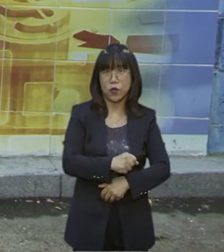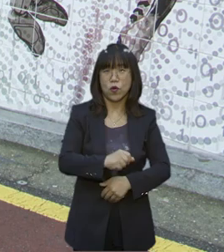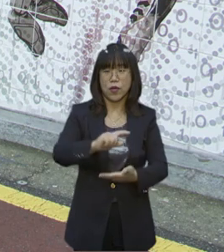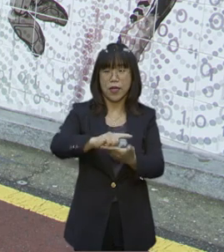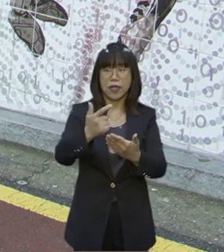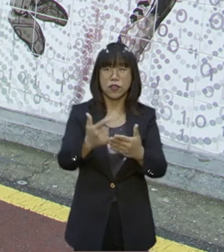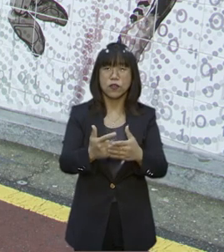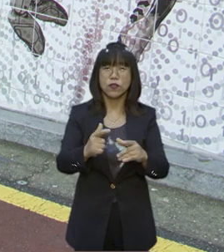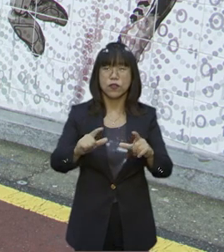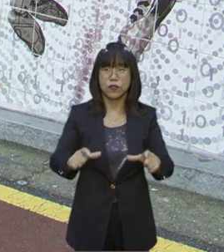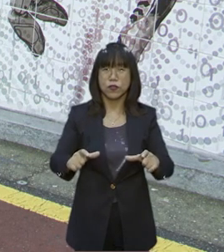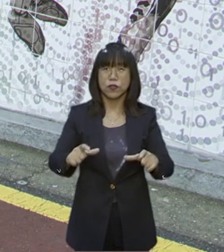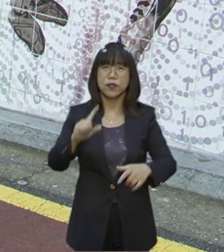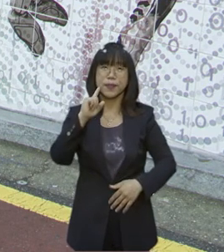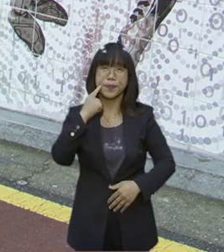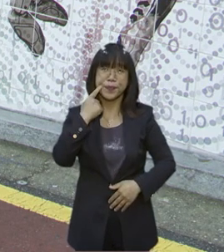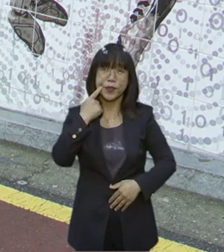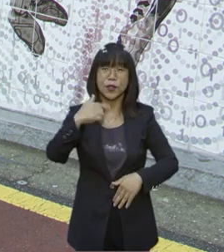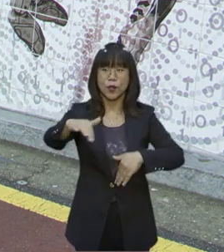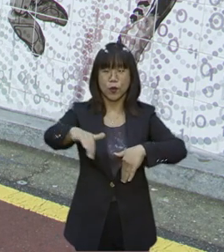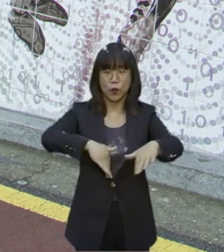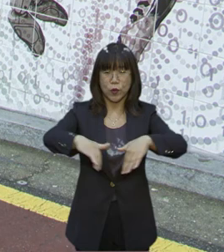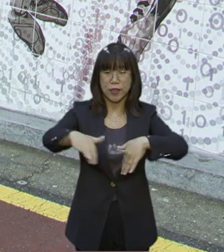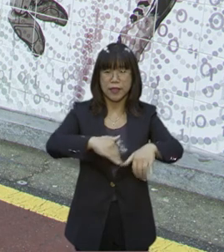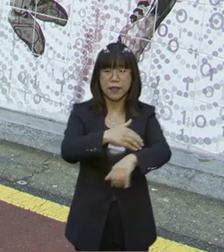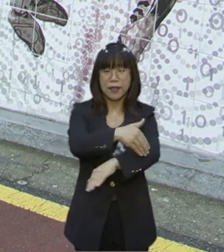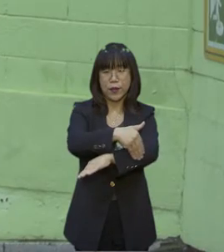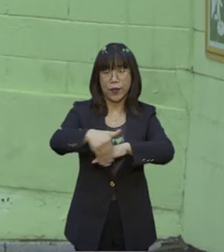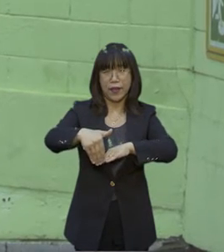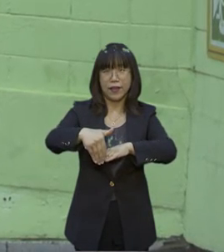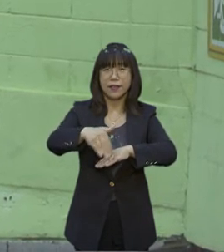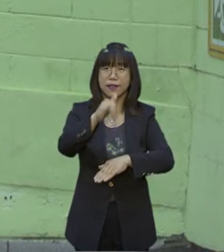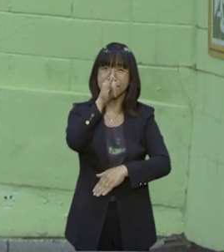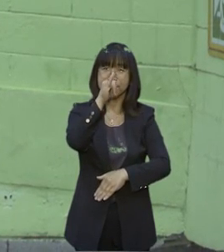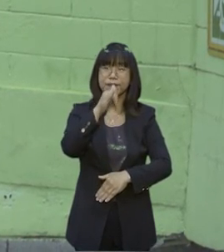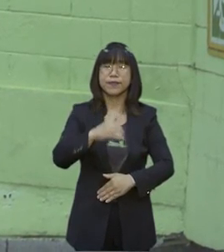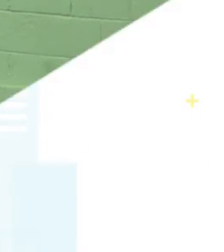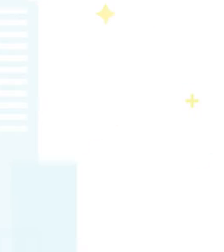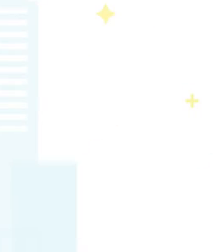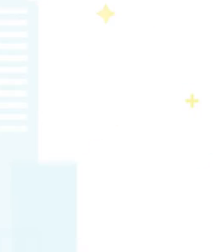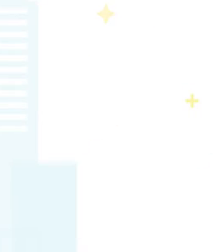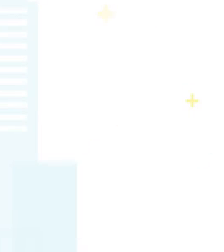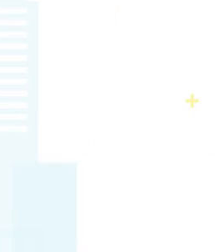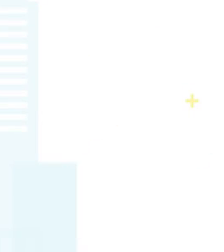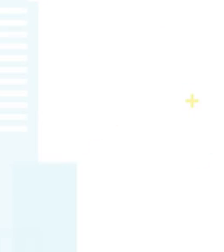개선 사업을 이어가며 강서구만의 아름다운 거리를 만들어갈 예정입니다.